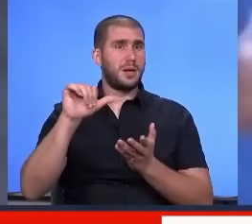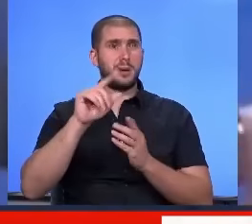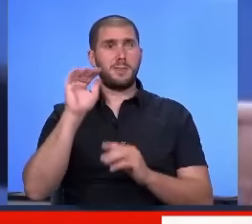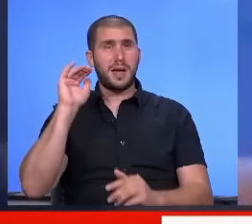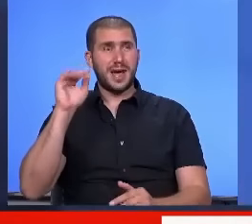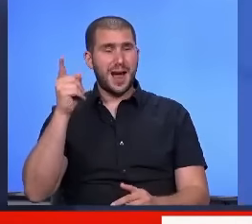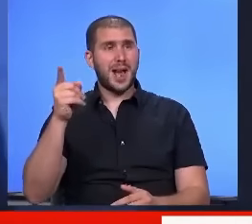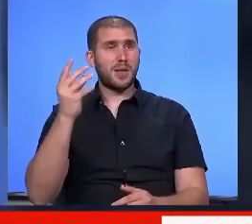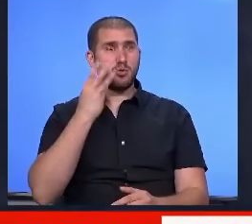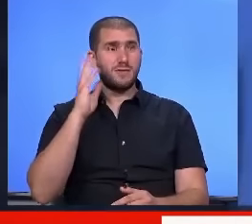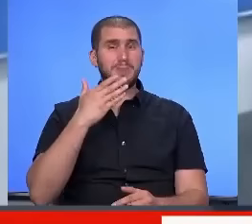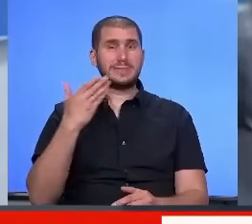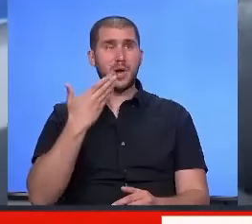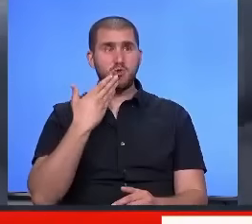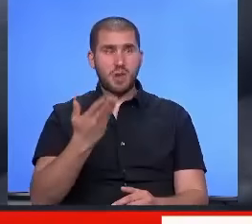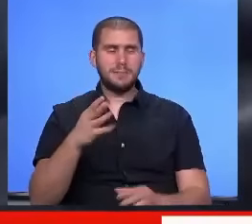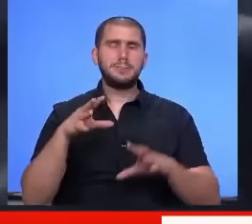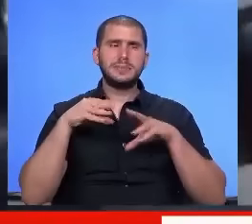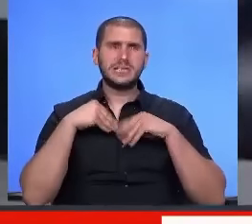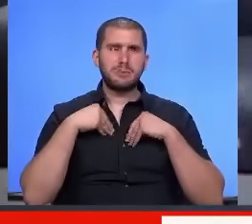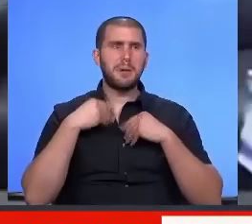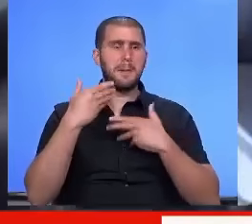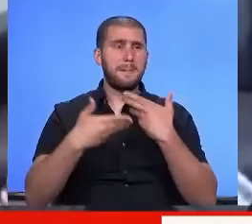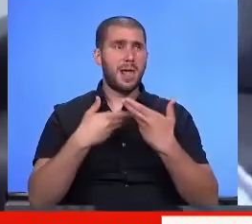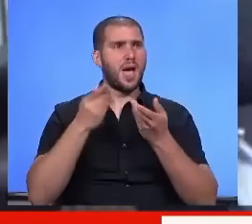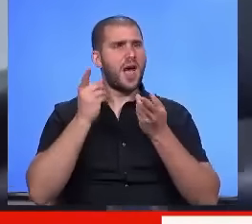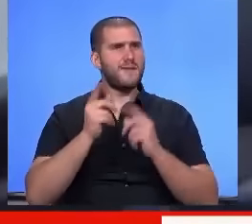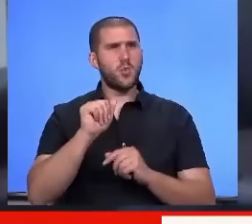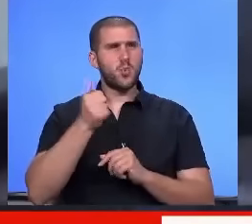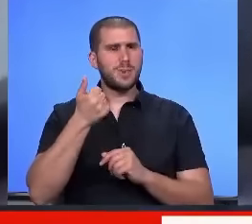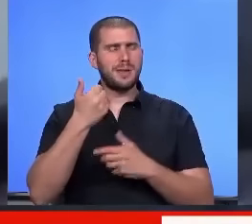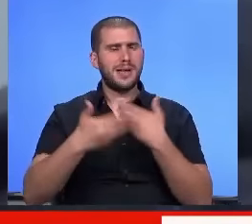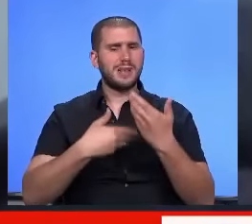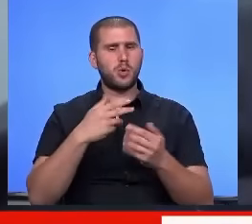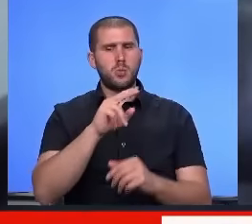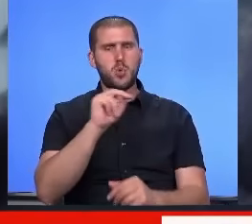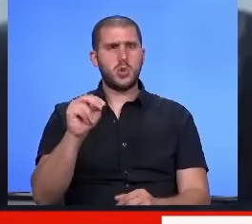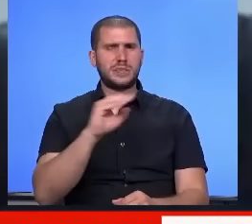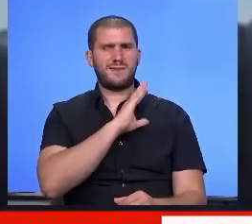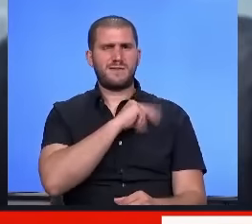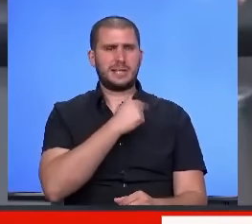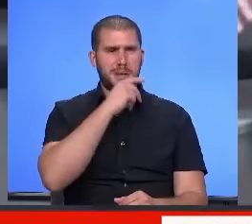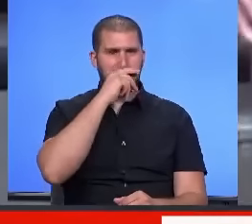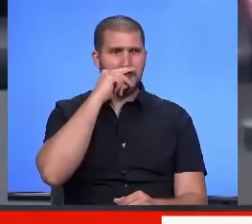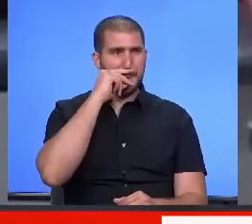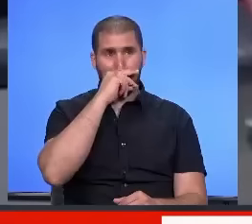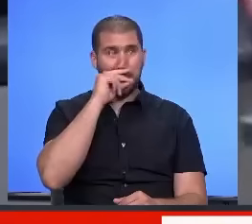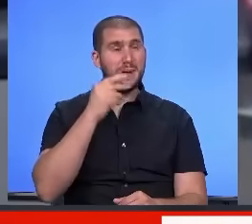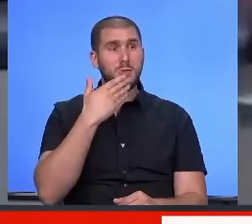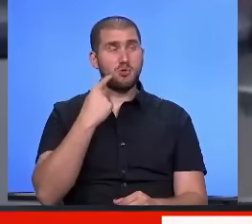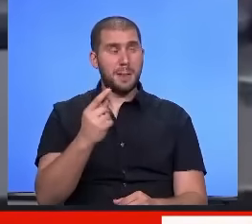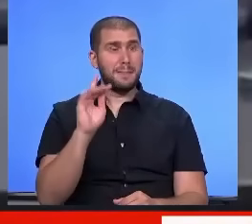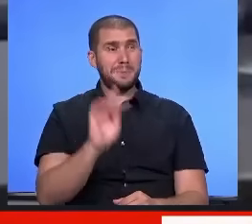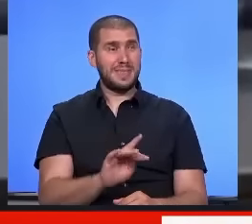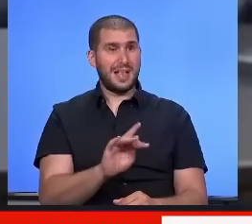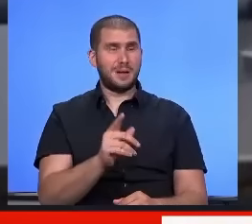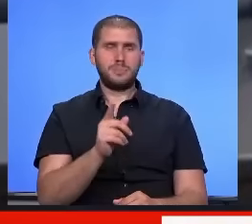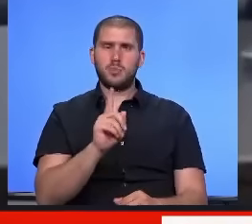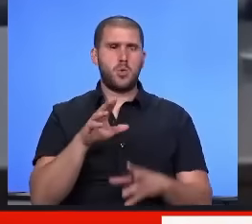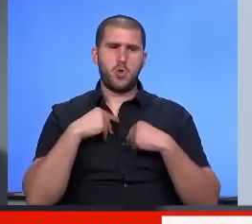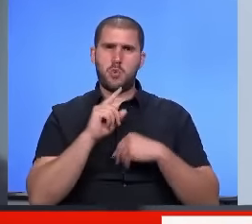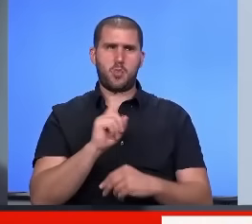וגם במזרח ירושלים מסכימים שמהלך כזה חייב לעבור דרך התקדמות בסוגיה הפלסטינית. בירושלים היא נגד, לא